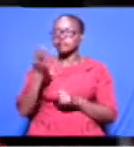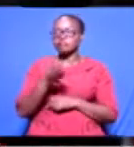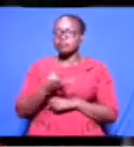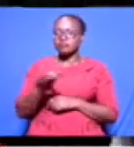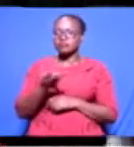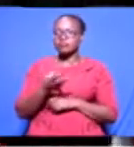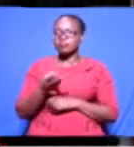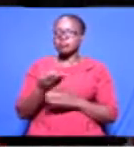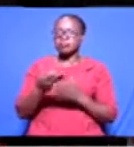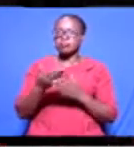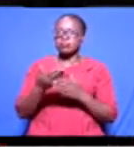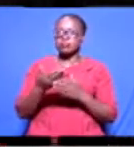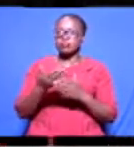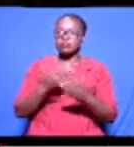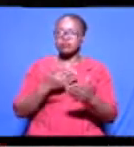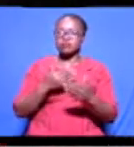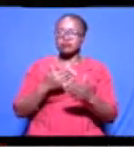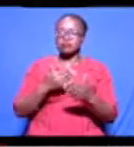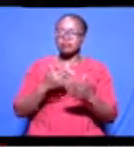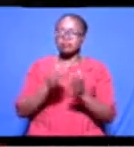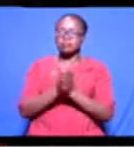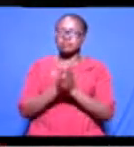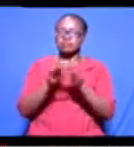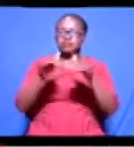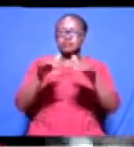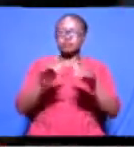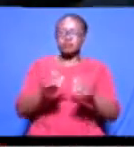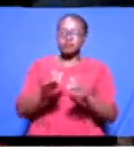kabla ya ibada ya mazishi katika uwanja wa michezo wa Nyayo siku ya